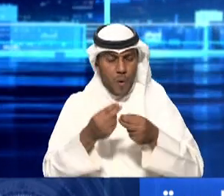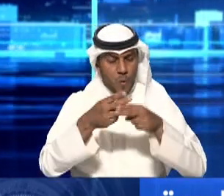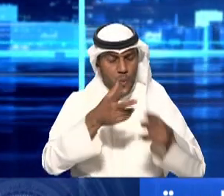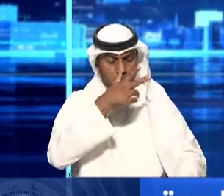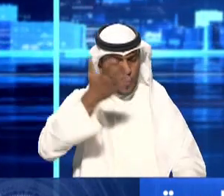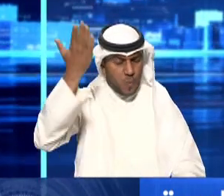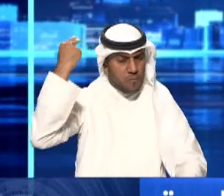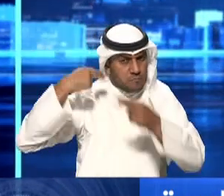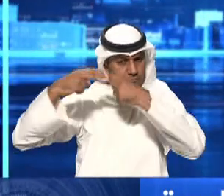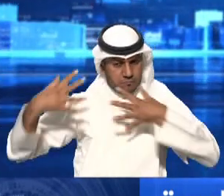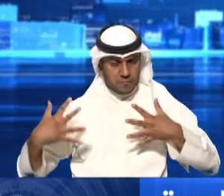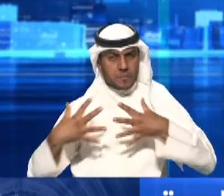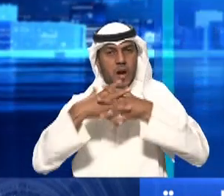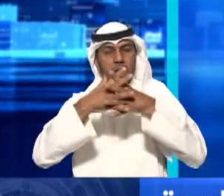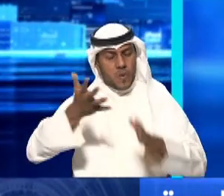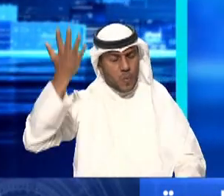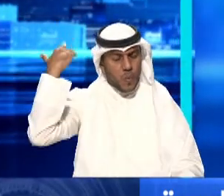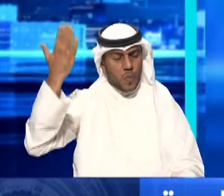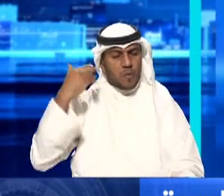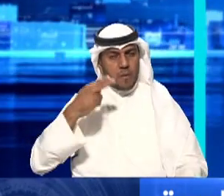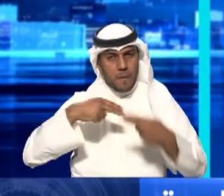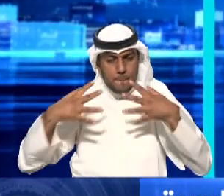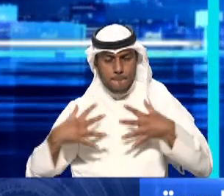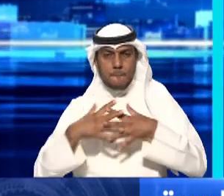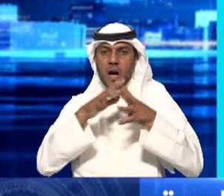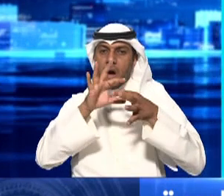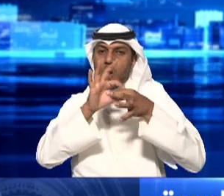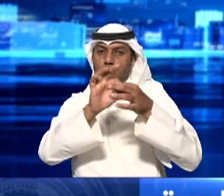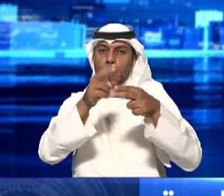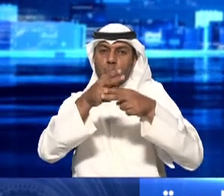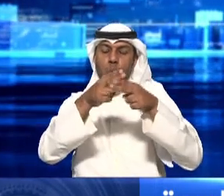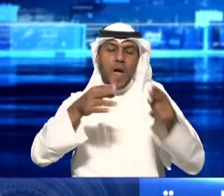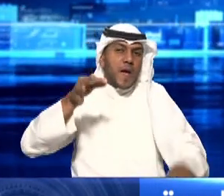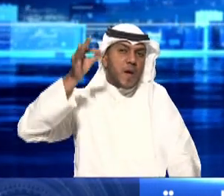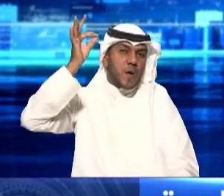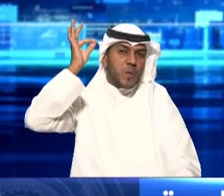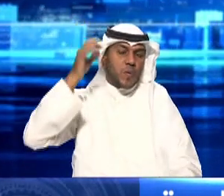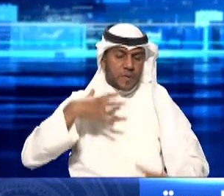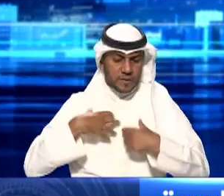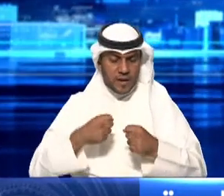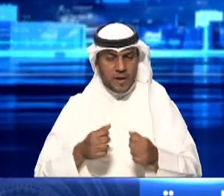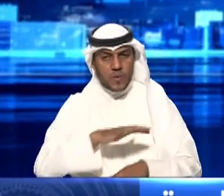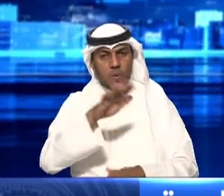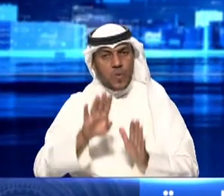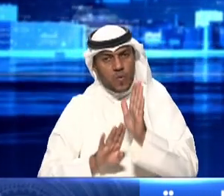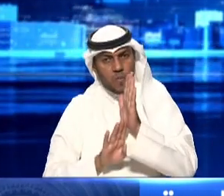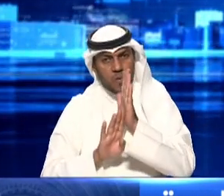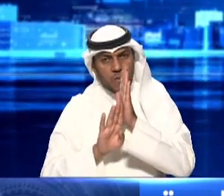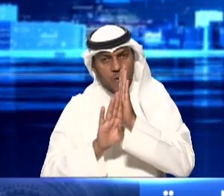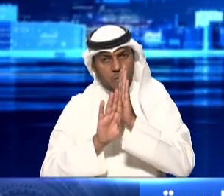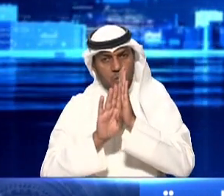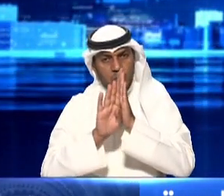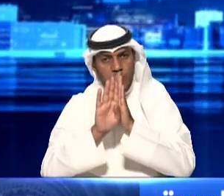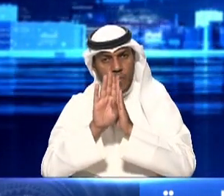دولة الكويت والجمهورية التونسية الشقيقة، وراجيا لفخامته موفور الصحة والعافية وللبلد الشقيق كل